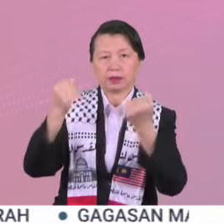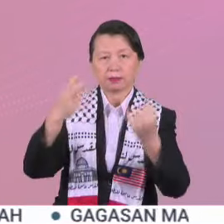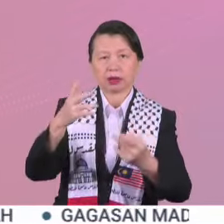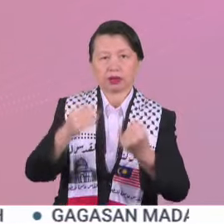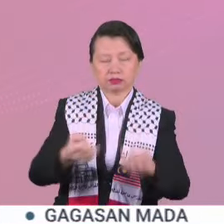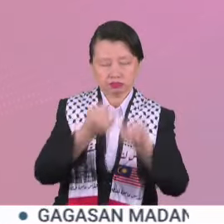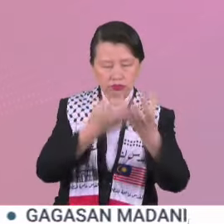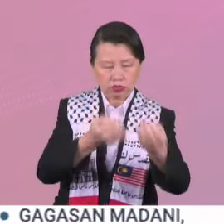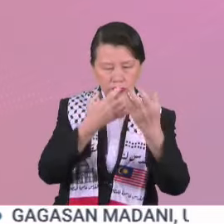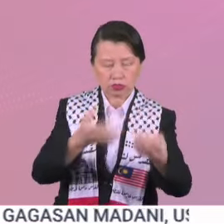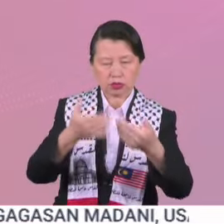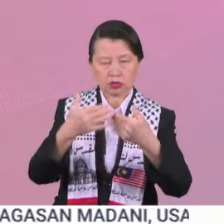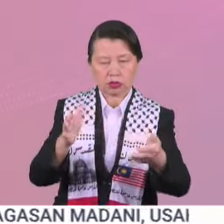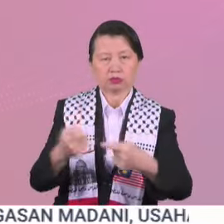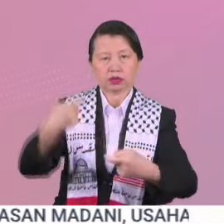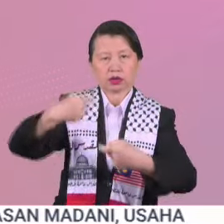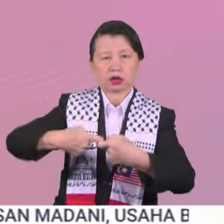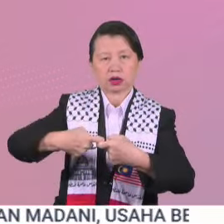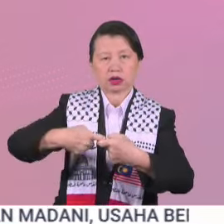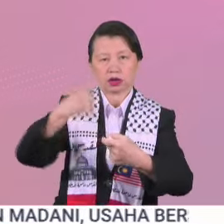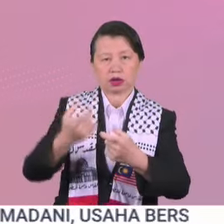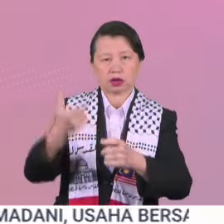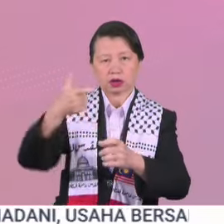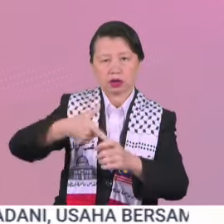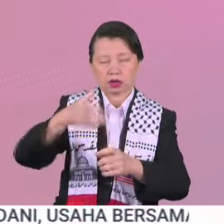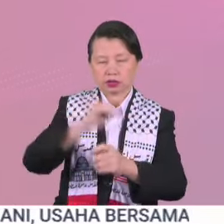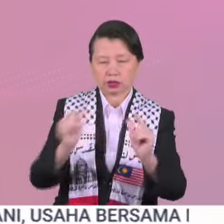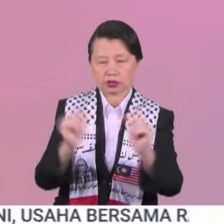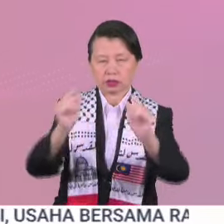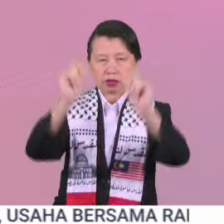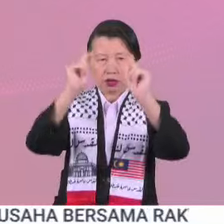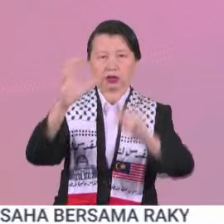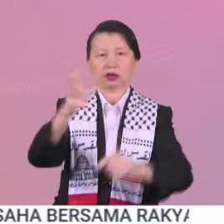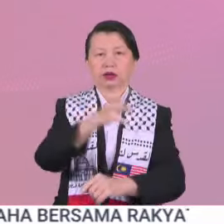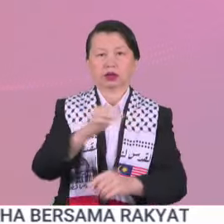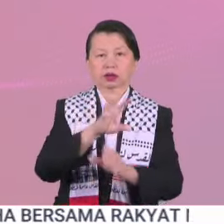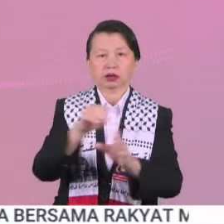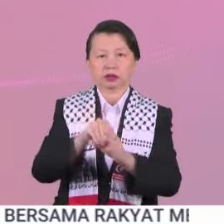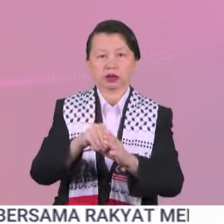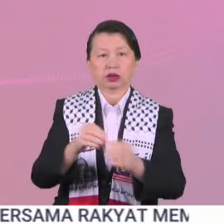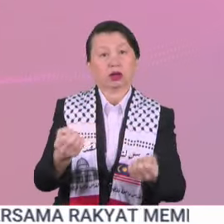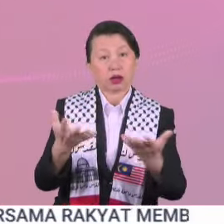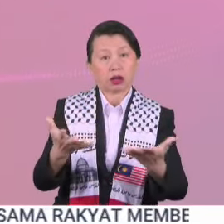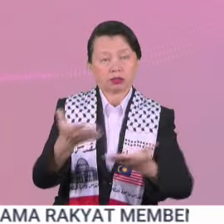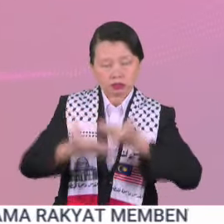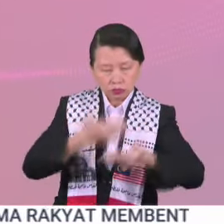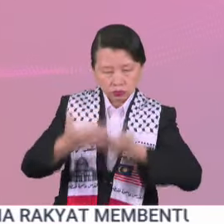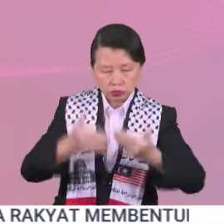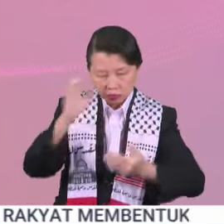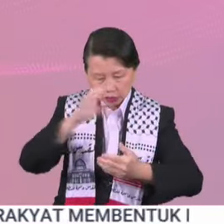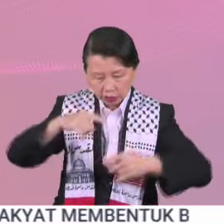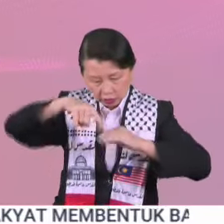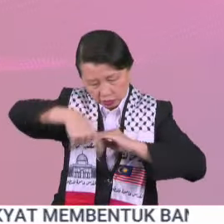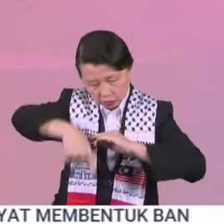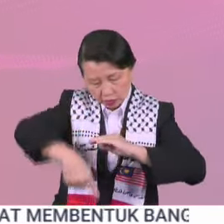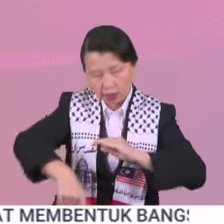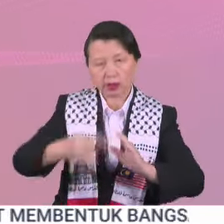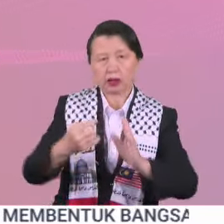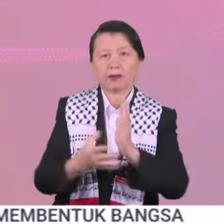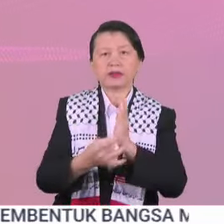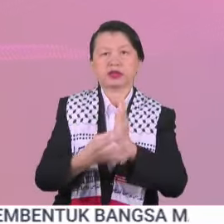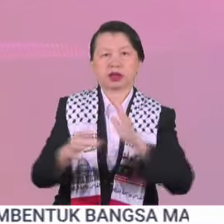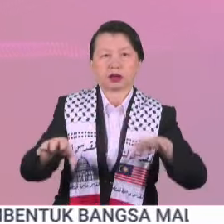informasi dan pendedahan berkaitan industri minyak dan gas serta termasuk Bagaimana proses cari gali minyak